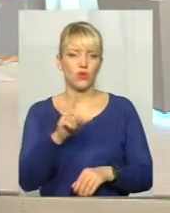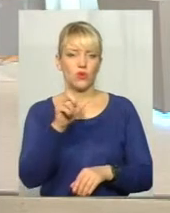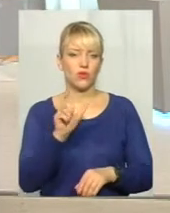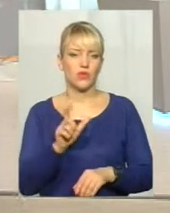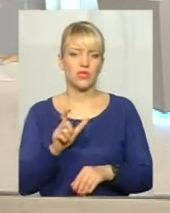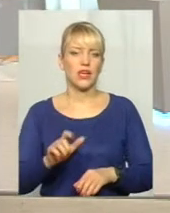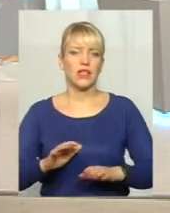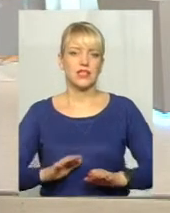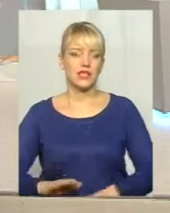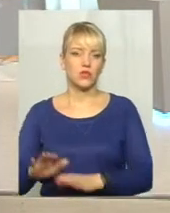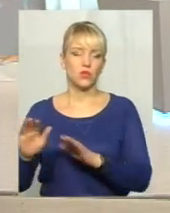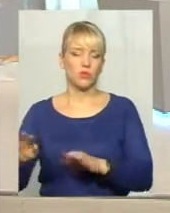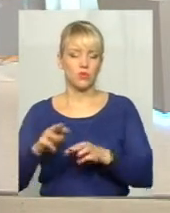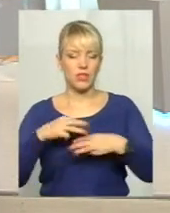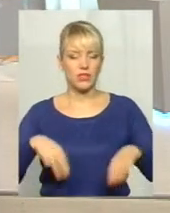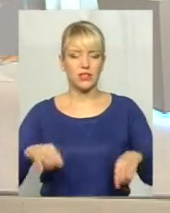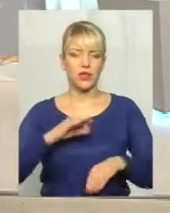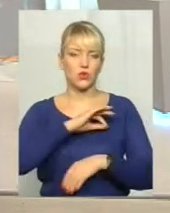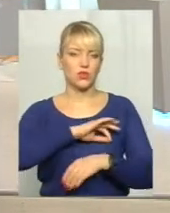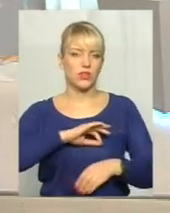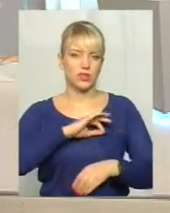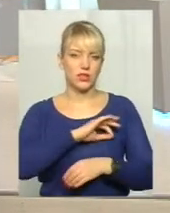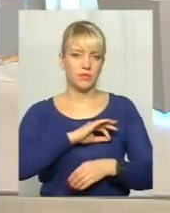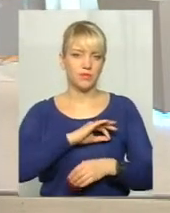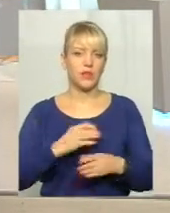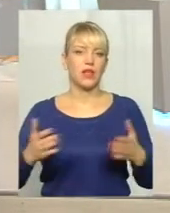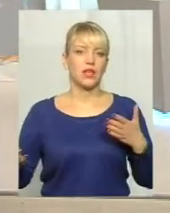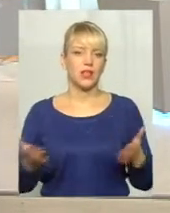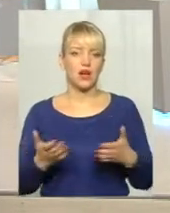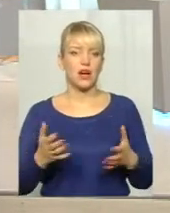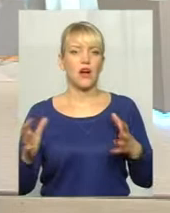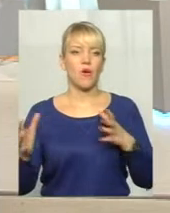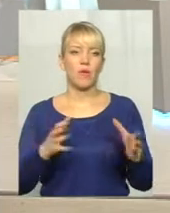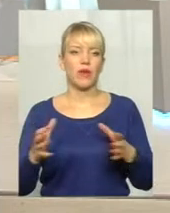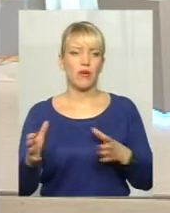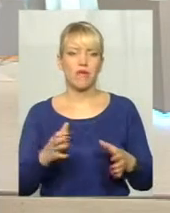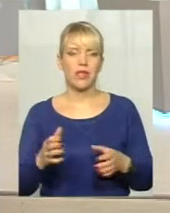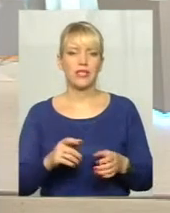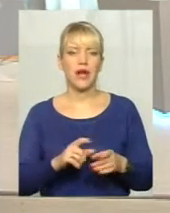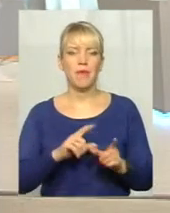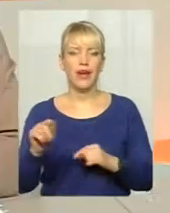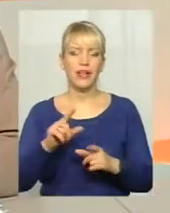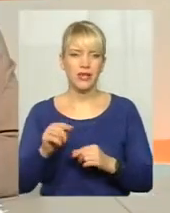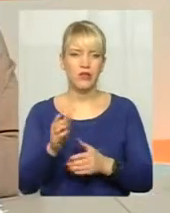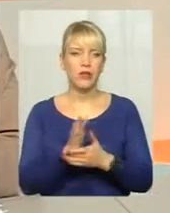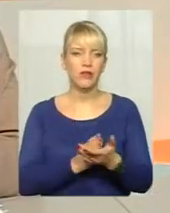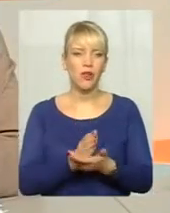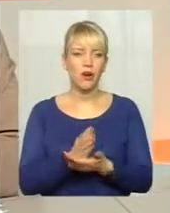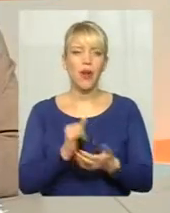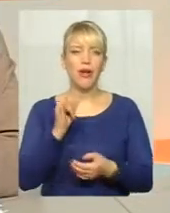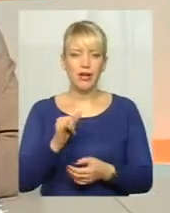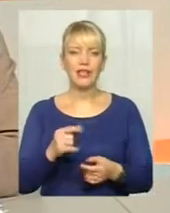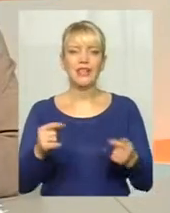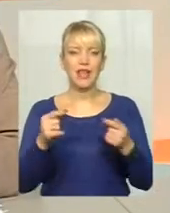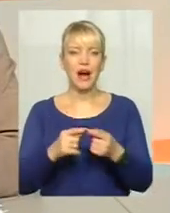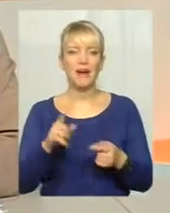міністра юстиції, от саме яка опікувалася міграційною службою. І саме